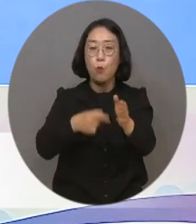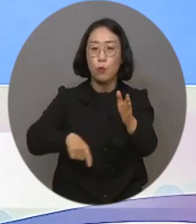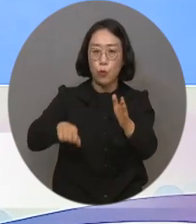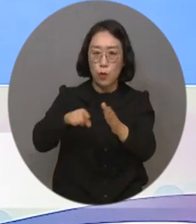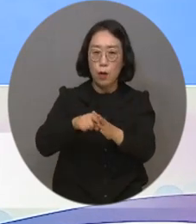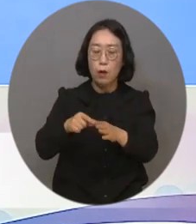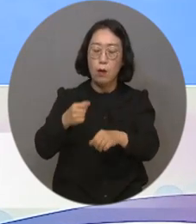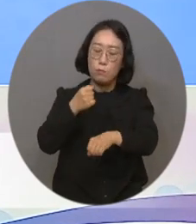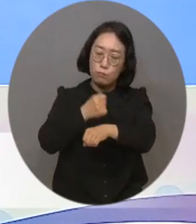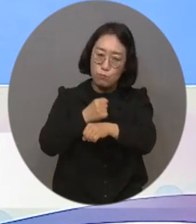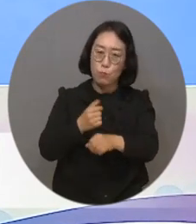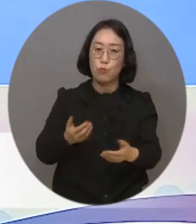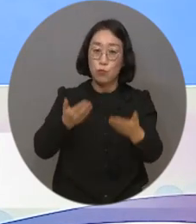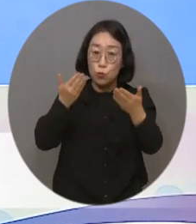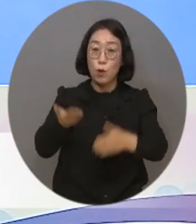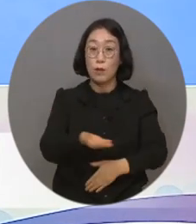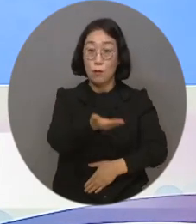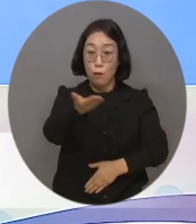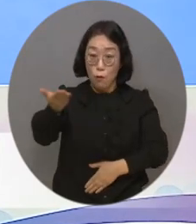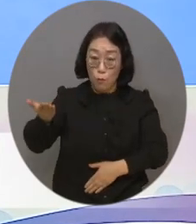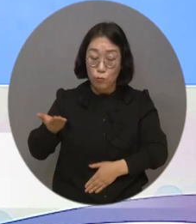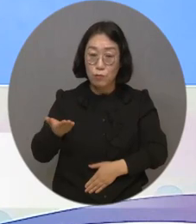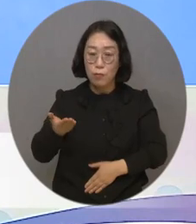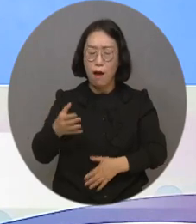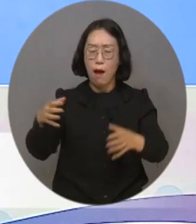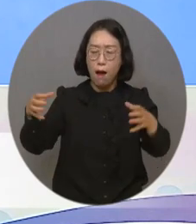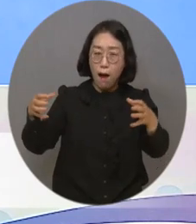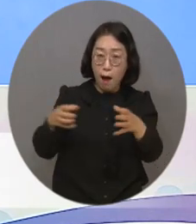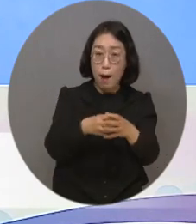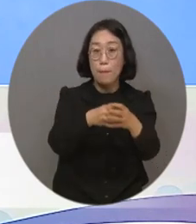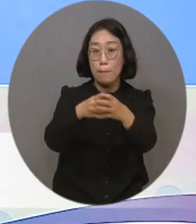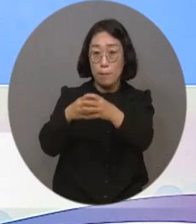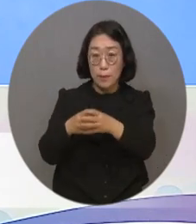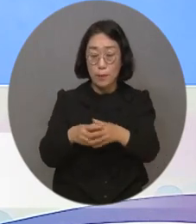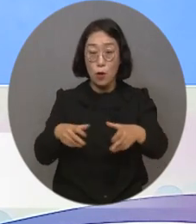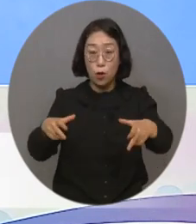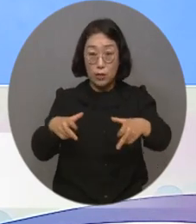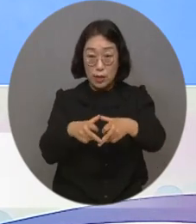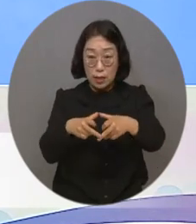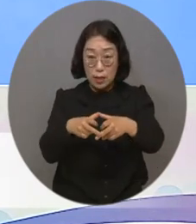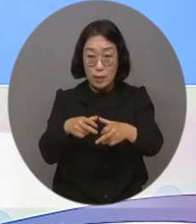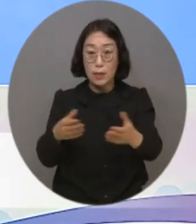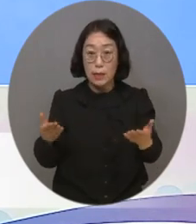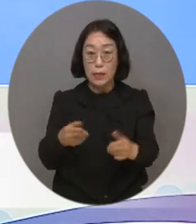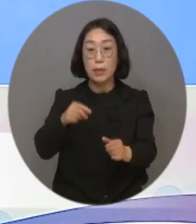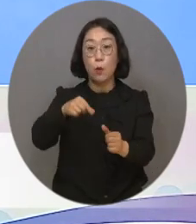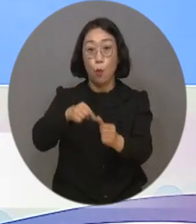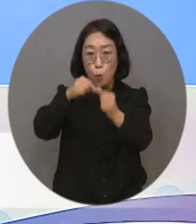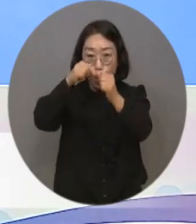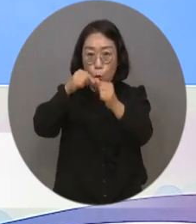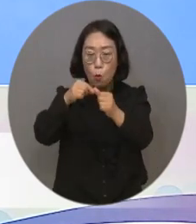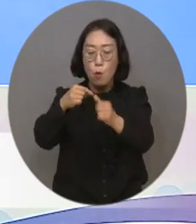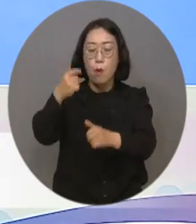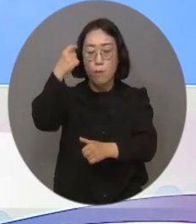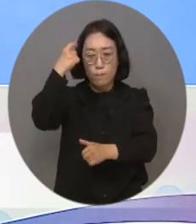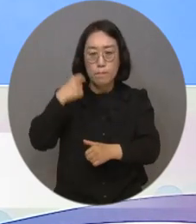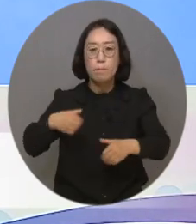헌신하신 모든 분들의 노력이 모여서 장애인 고용에 공감하는 그런 사회적